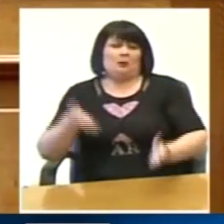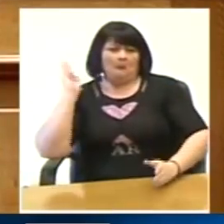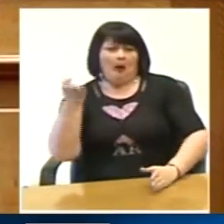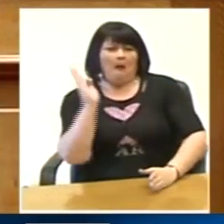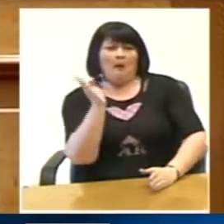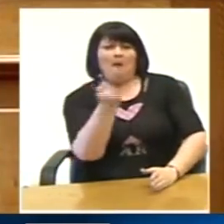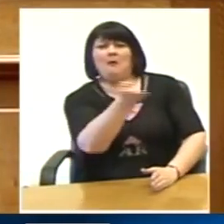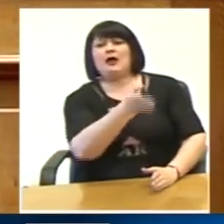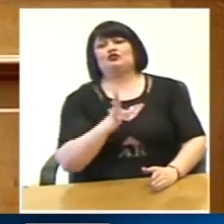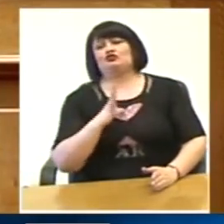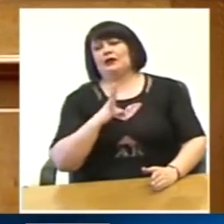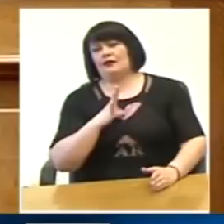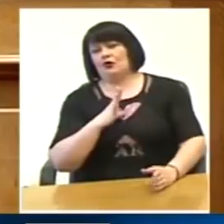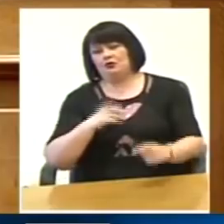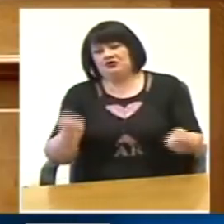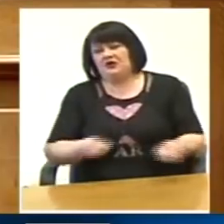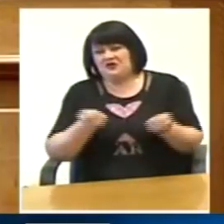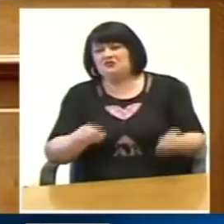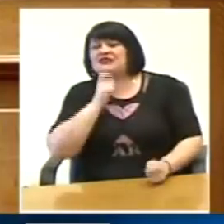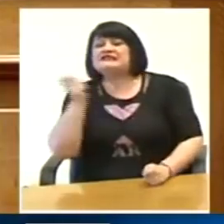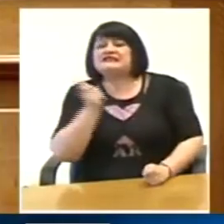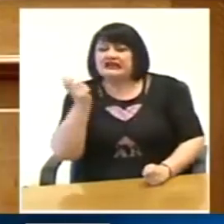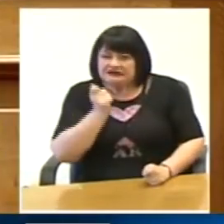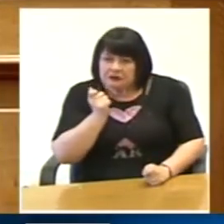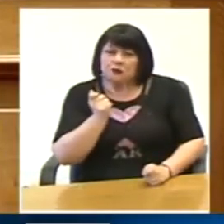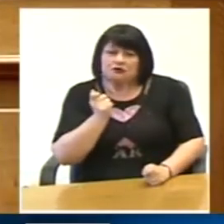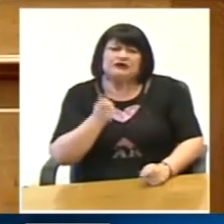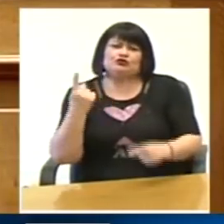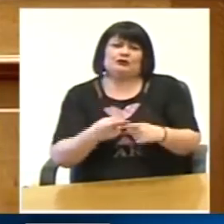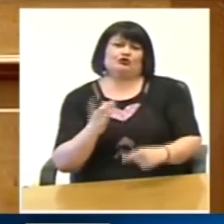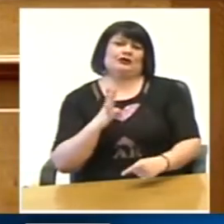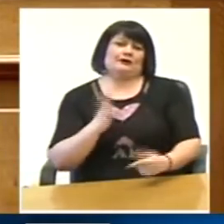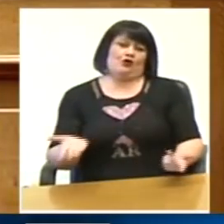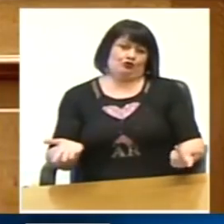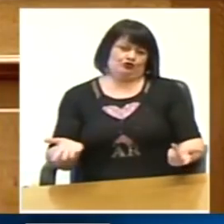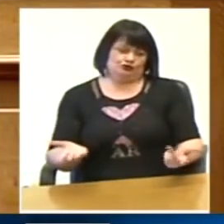στα φορολογικά βάρη, τους εργαζόμενους, τους συνταξιούχους και τα υπόλοιπα λαϊκά στρώματα.